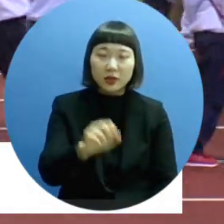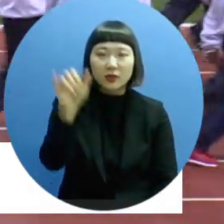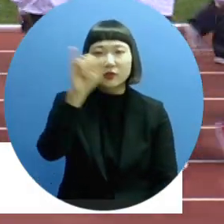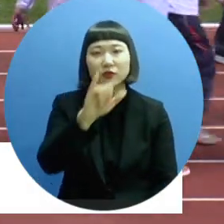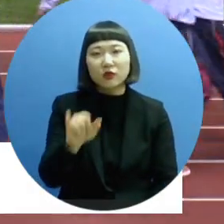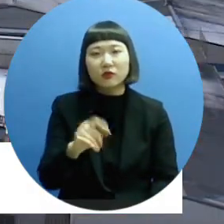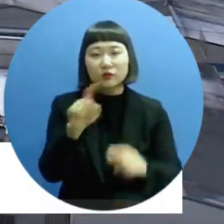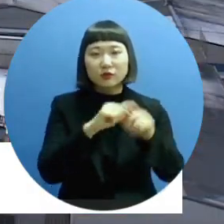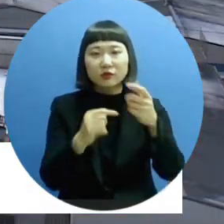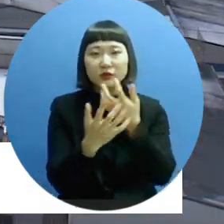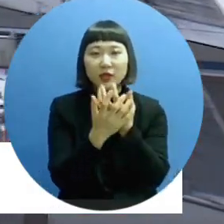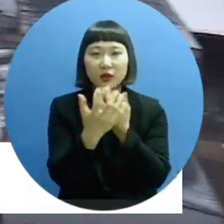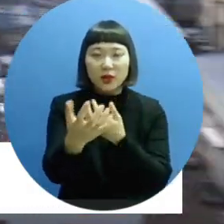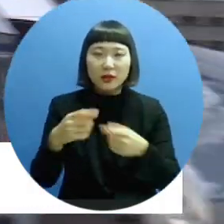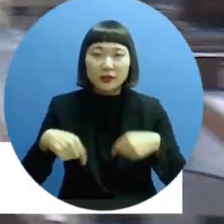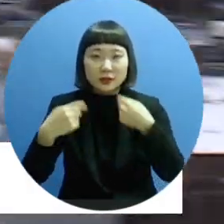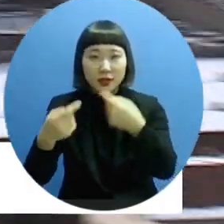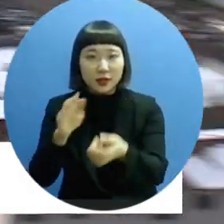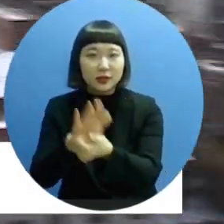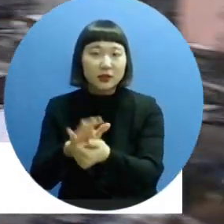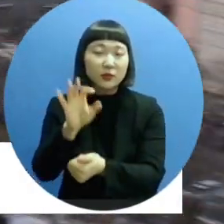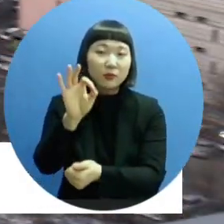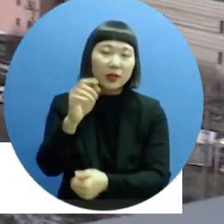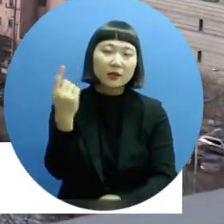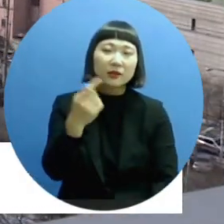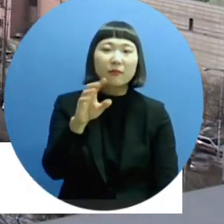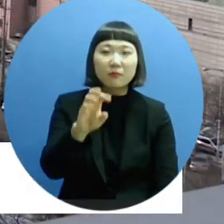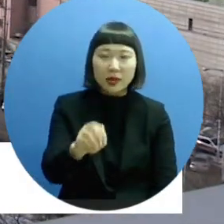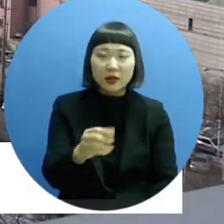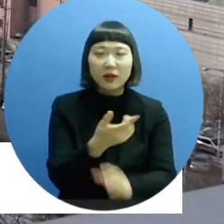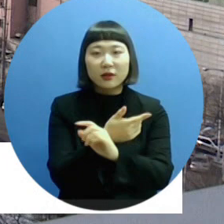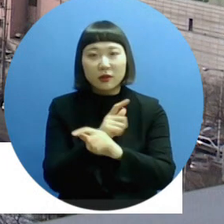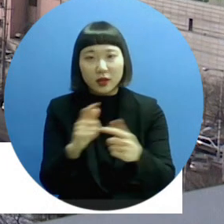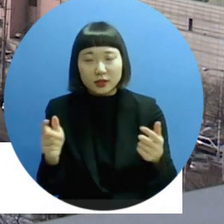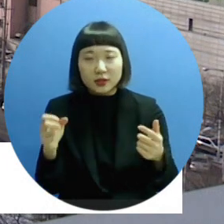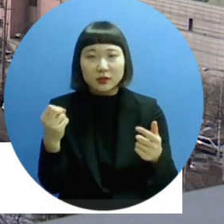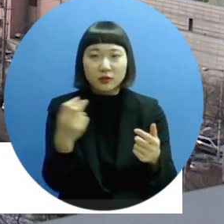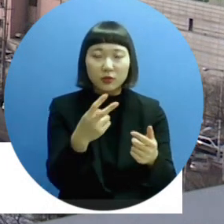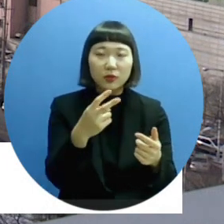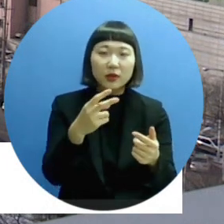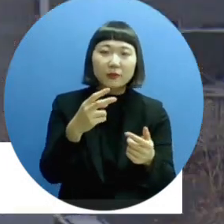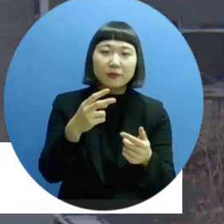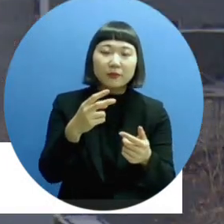원, 남동산단 ESG 경영 컨설팅 예산 1억 5천만 원 등